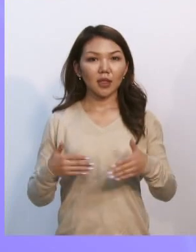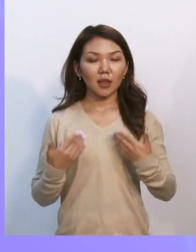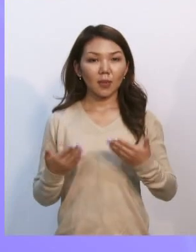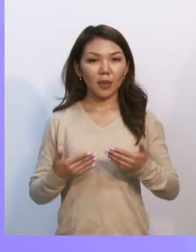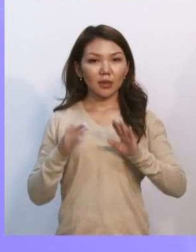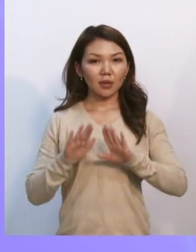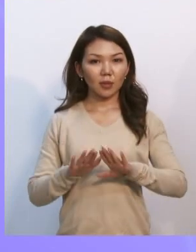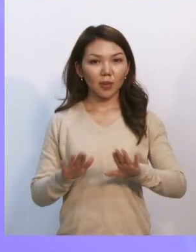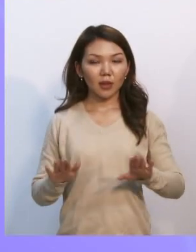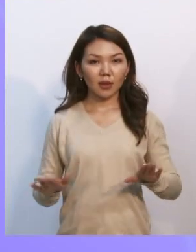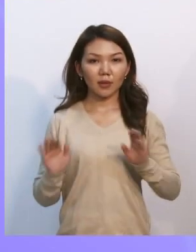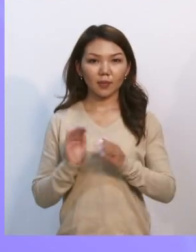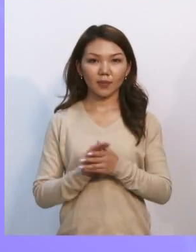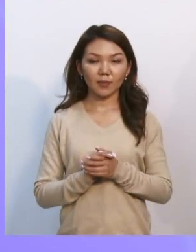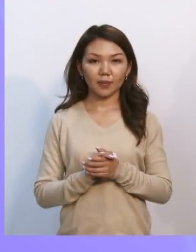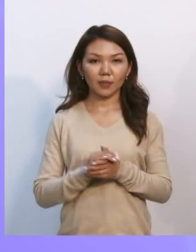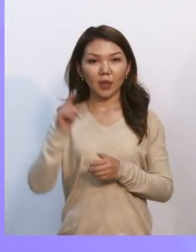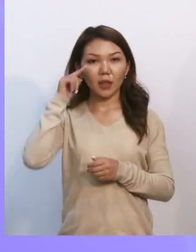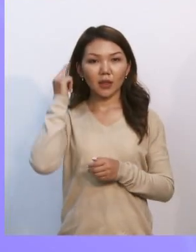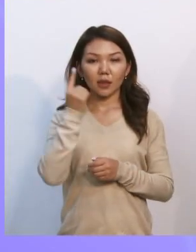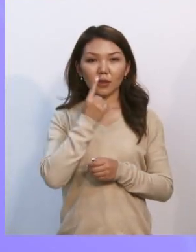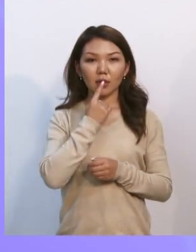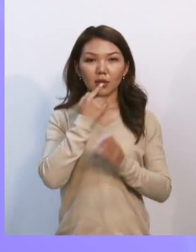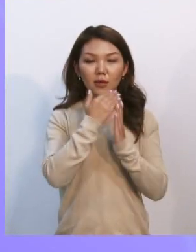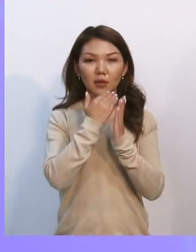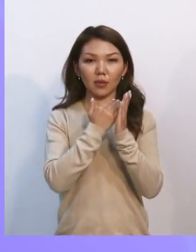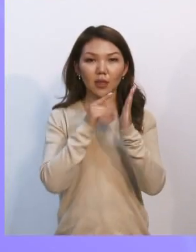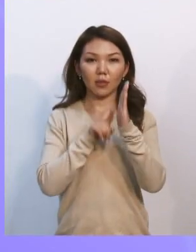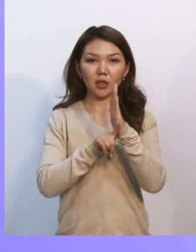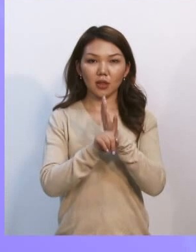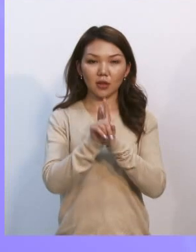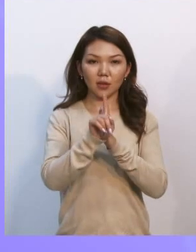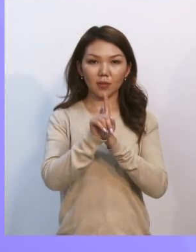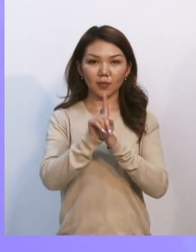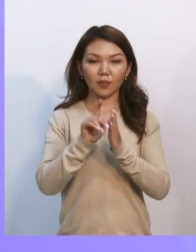Саламатсыңар бы балдар. Кыргыз тили сабагы башталды.